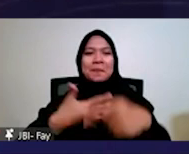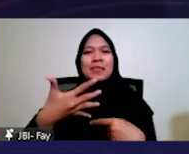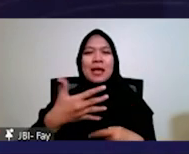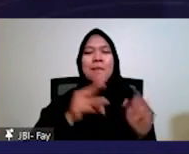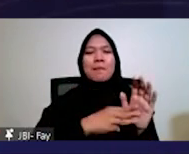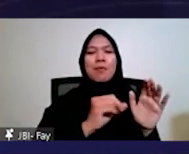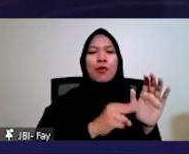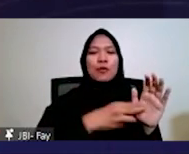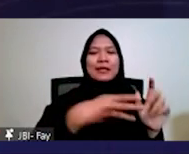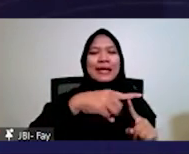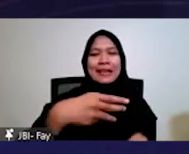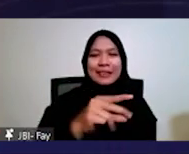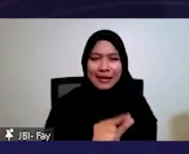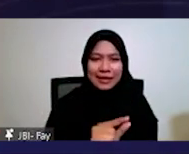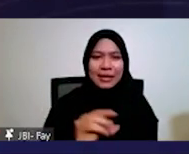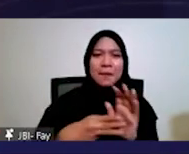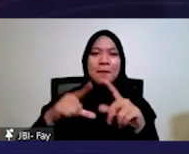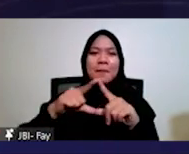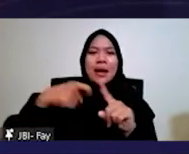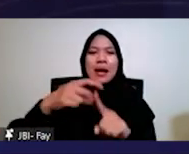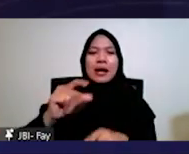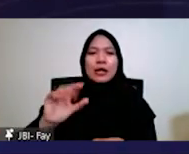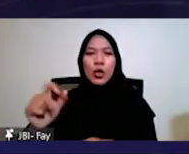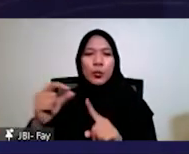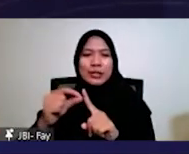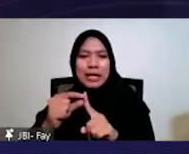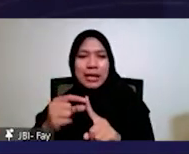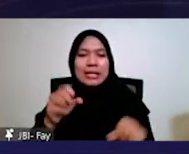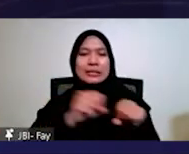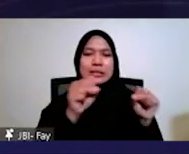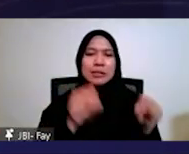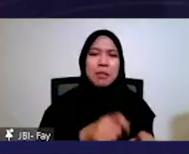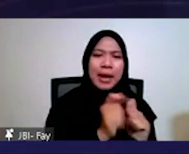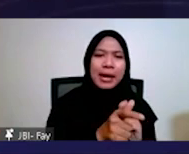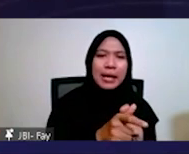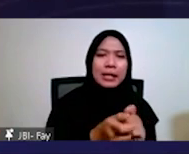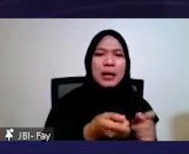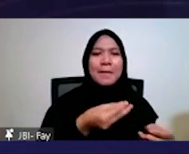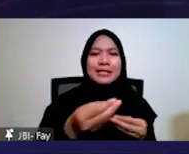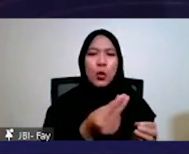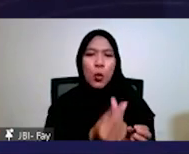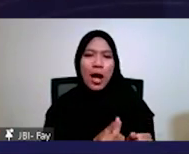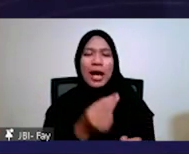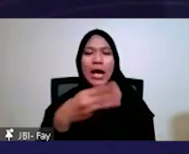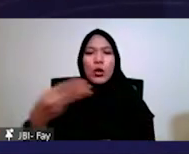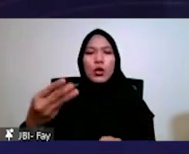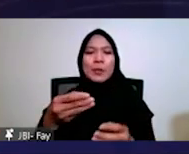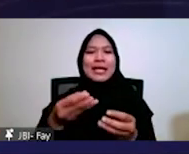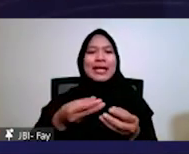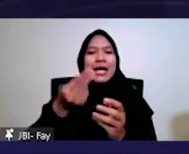their jamu makro belize jamu Sisi membela jamu pengembangan pasar uang dan Ekonomi keuangan inklusif